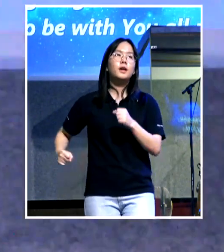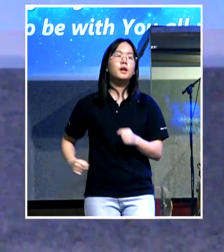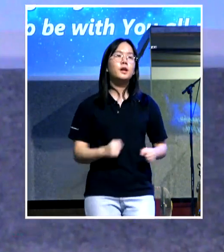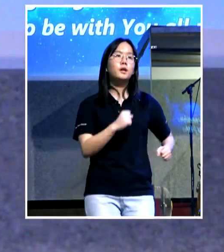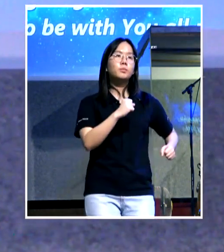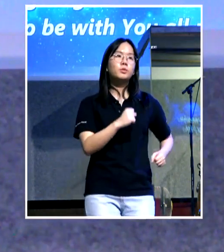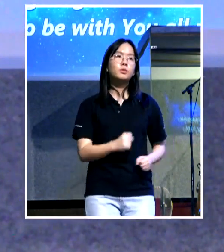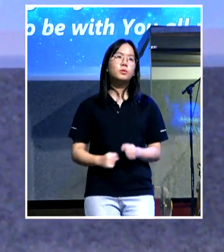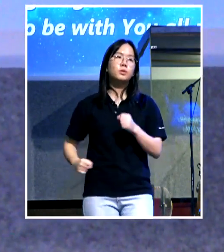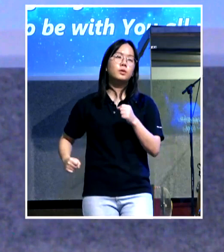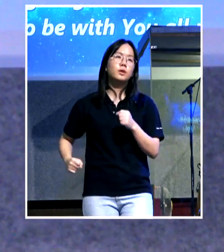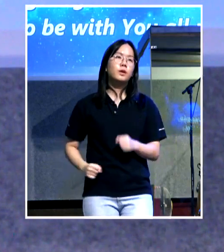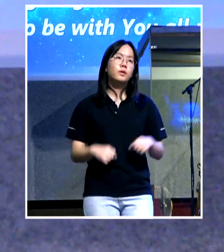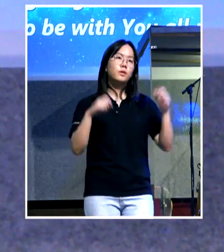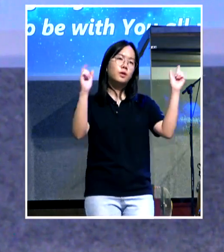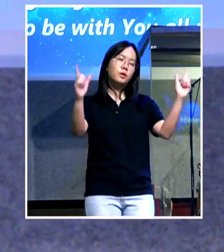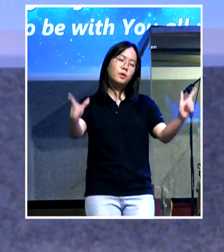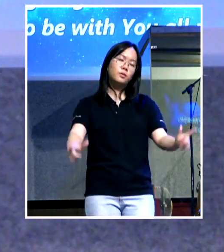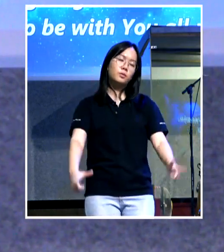menghibur-Mu